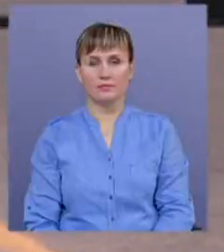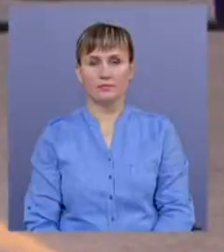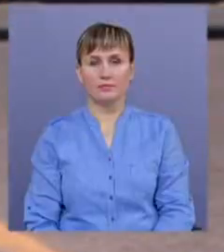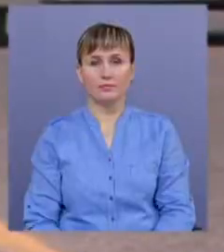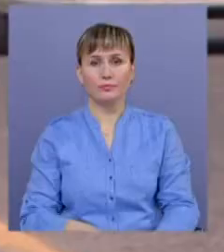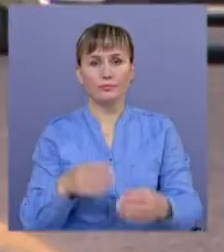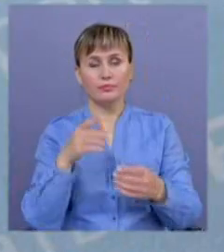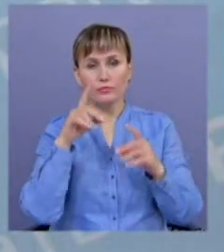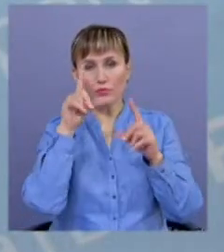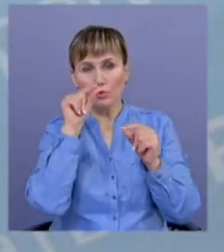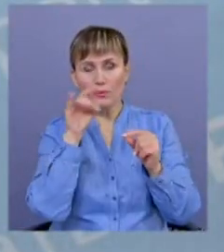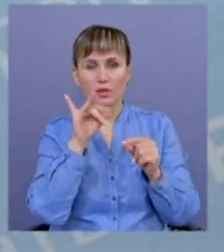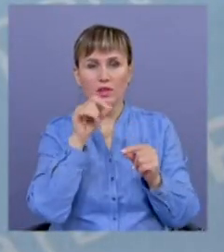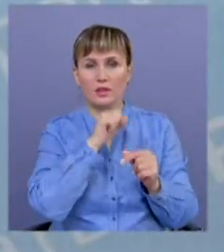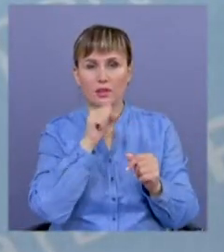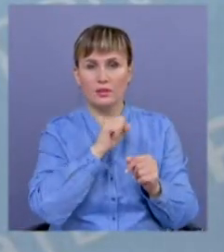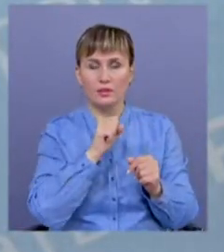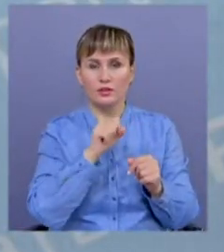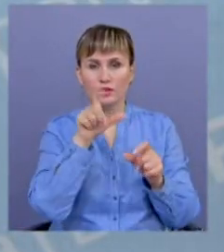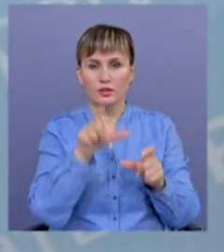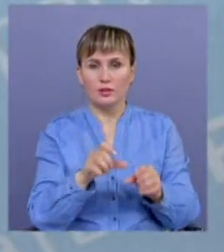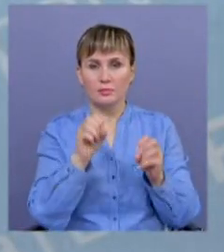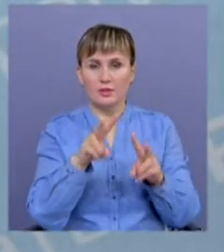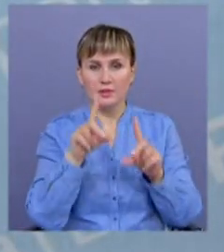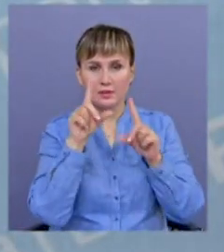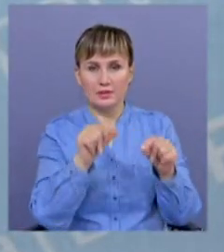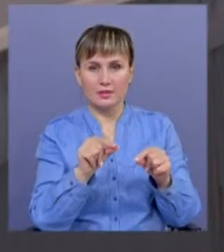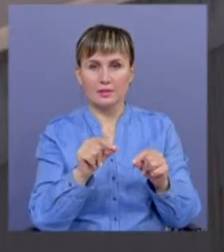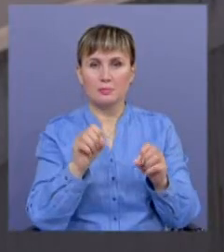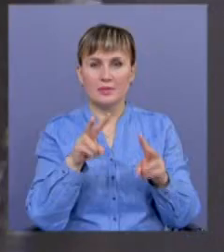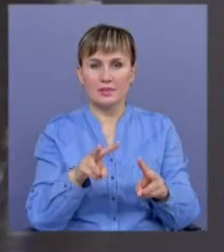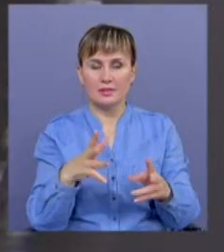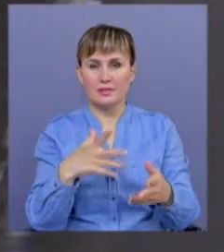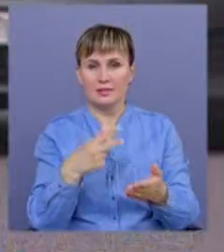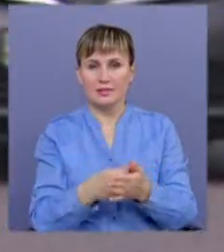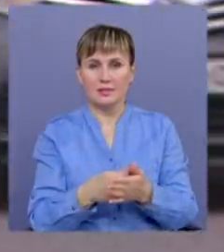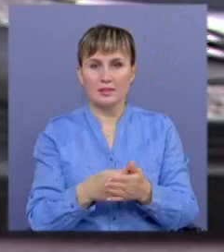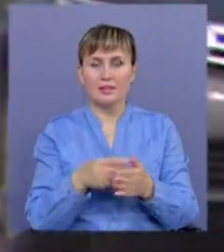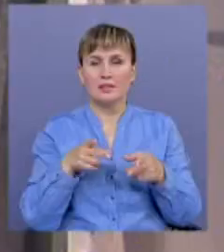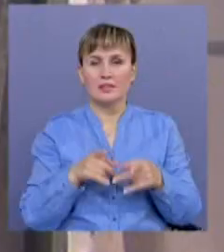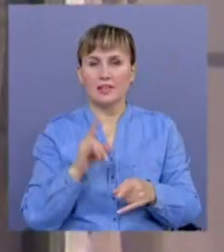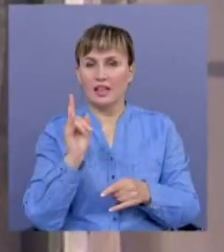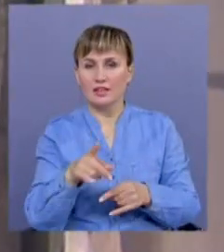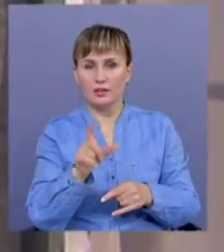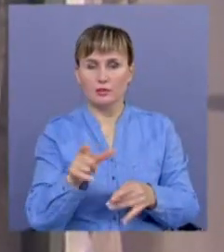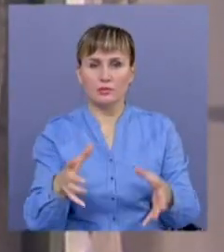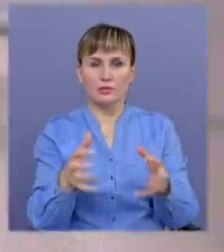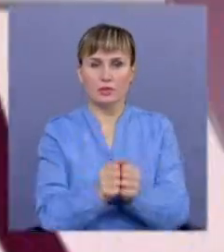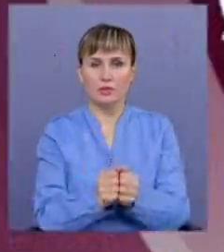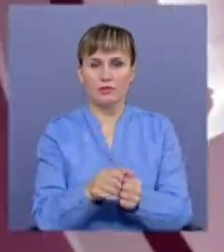Усыпляли и грабили. Он усыпляет человека, возможно, и одурманивающий какой-то эффект. Банду таксистов-грабителей задержали в Алматы.